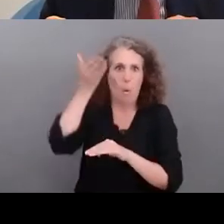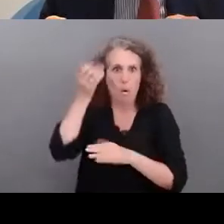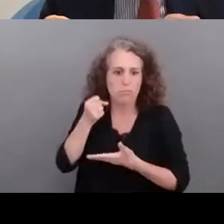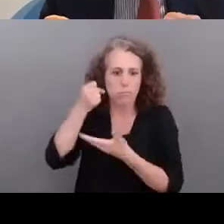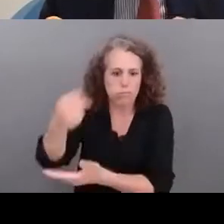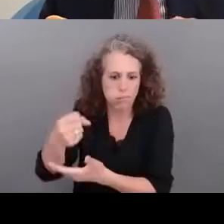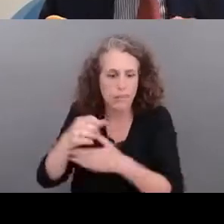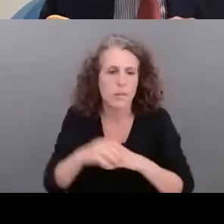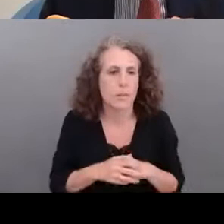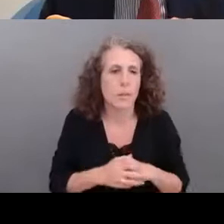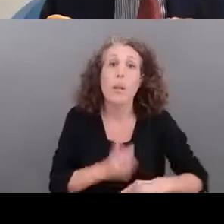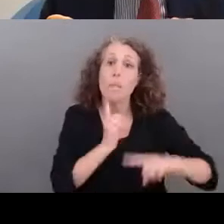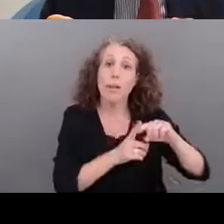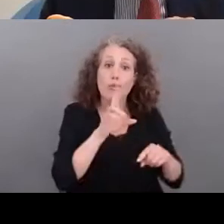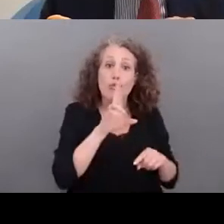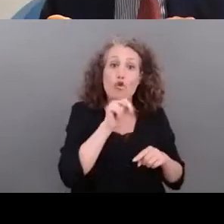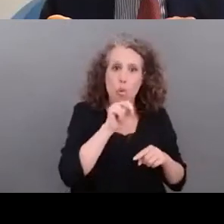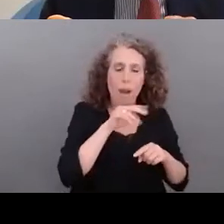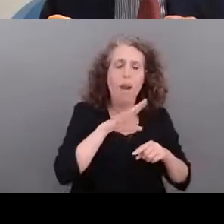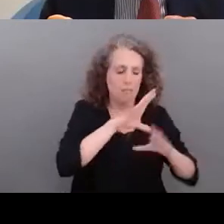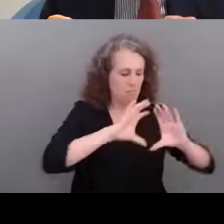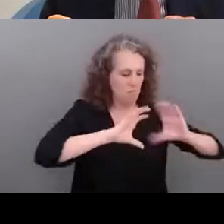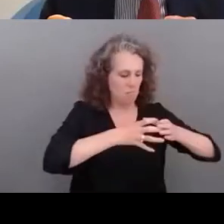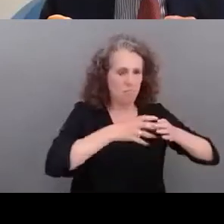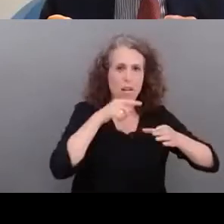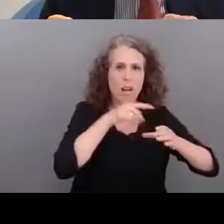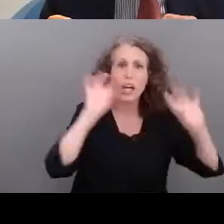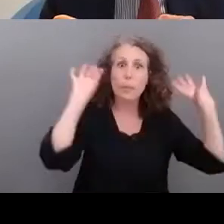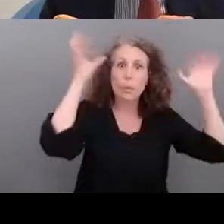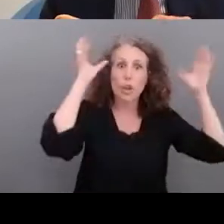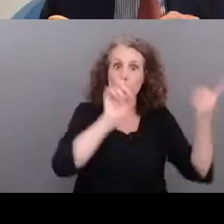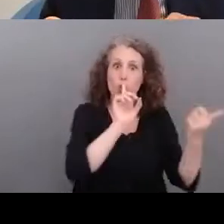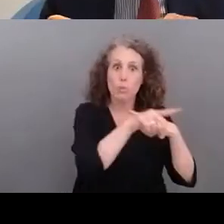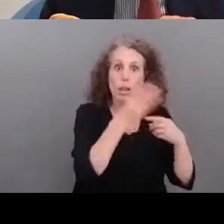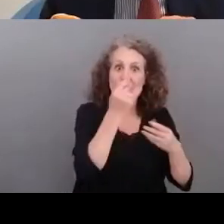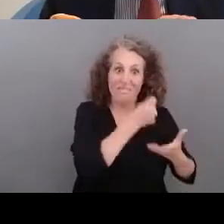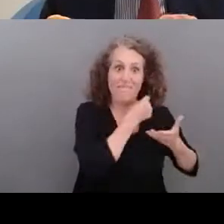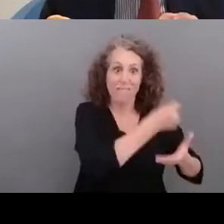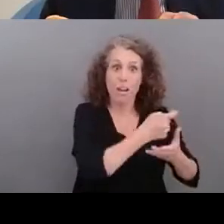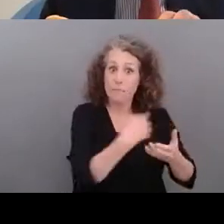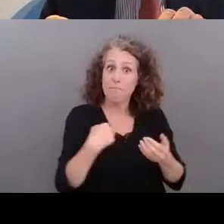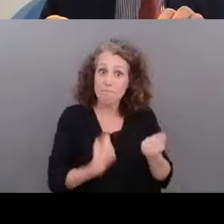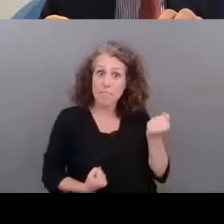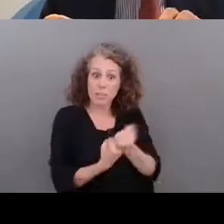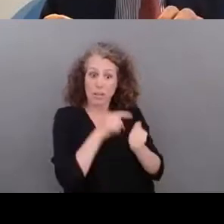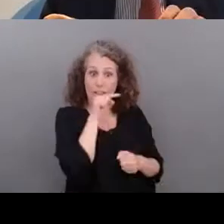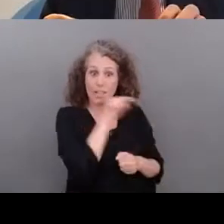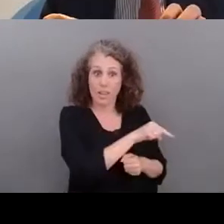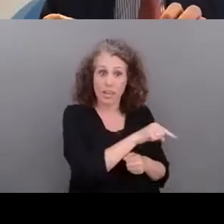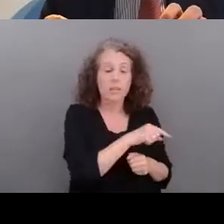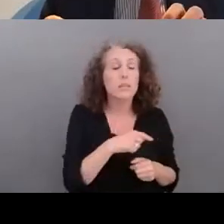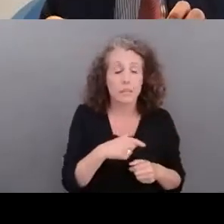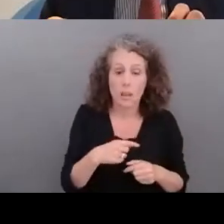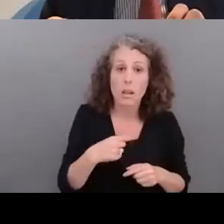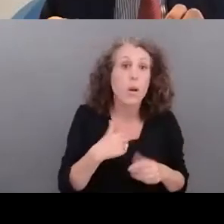handicap à travers ces fonds. Nous gérons aussi le fonds de réponse centralisée avec